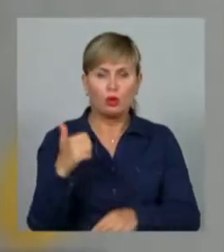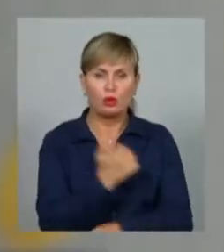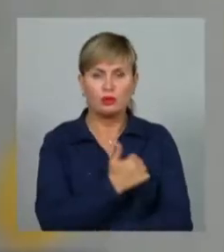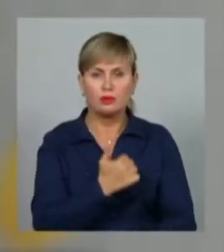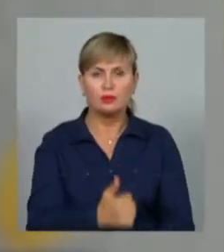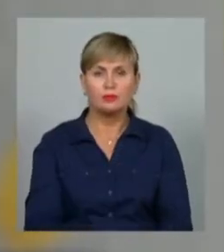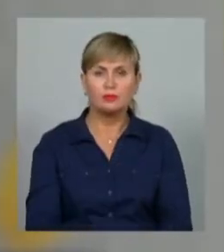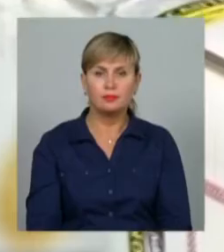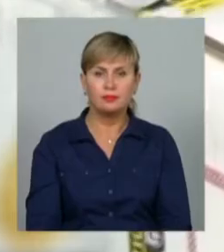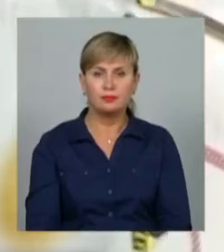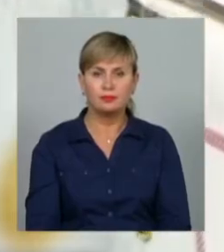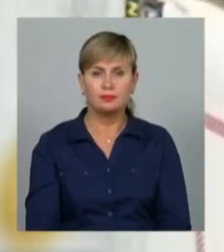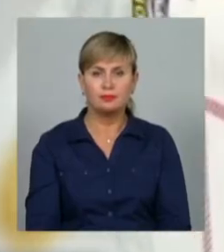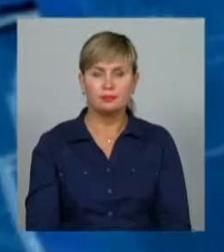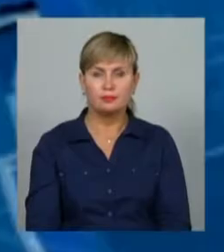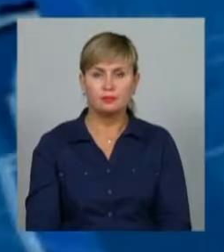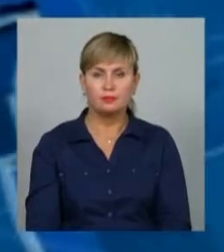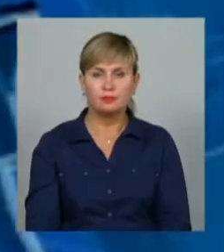вакцинации.